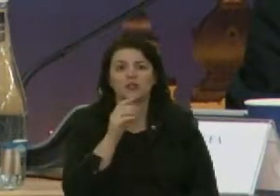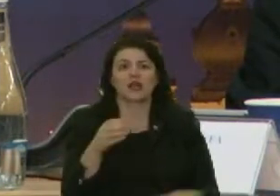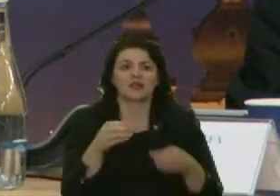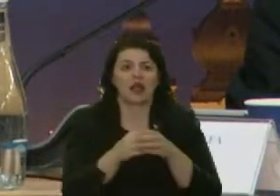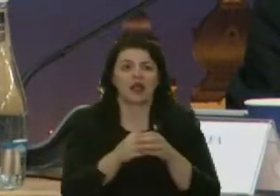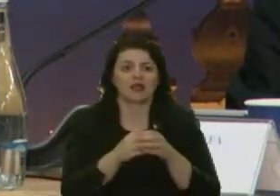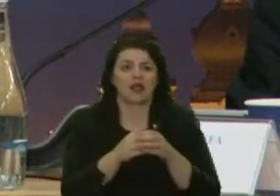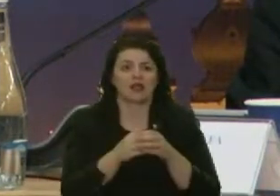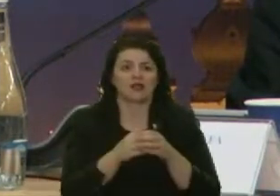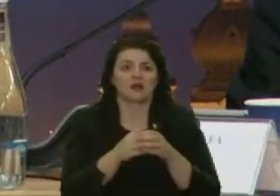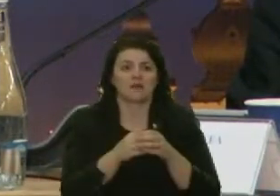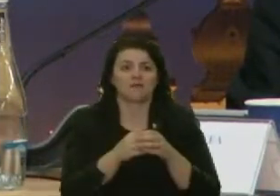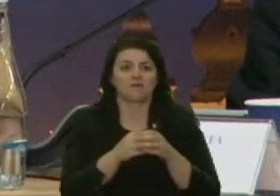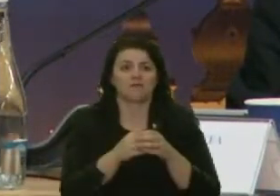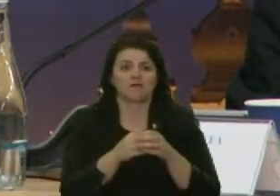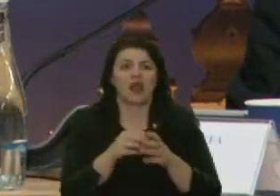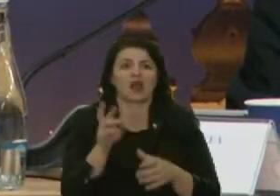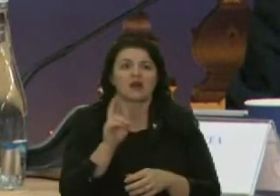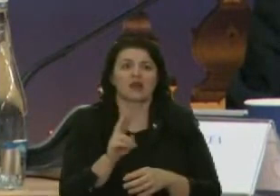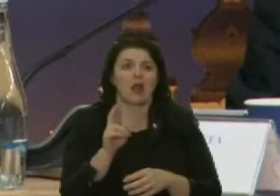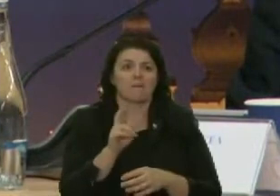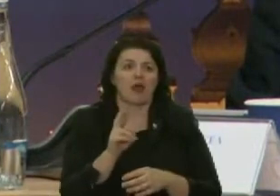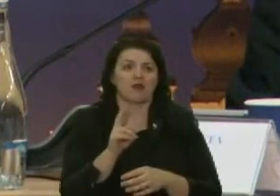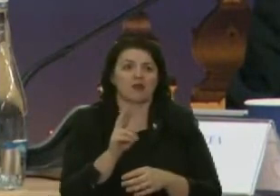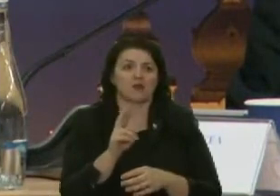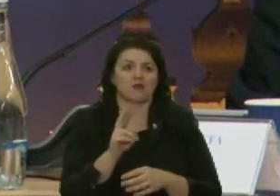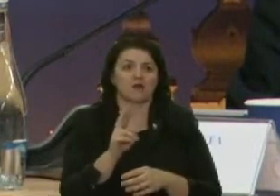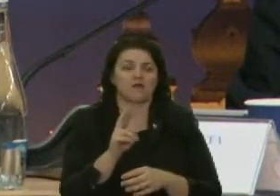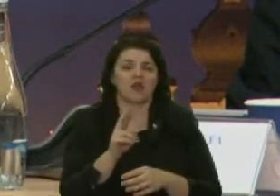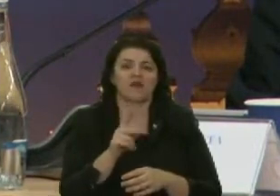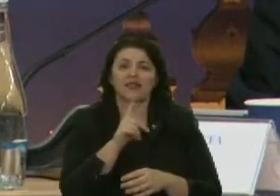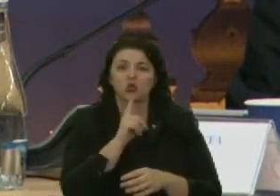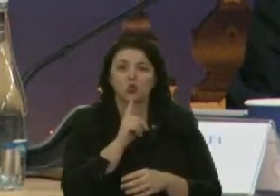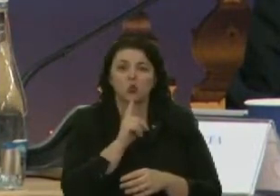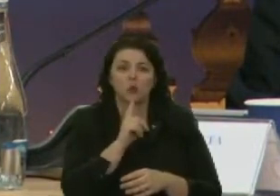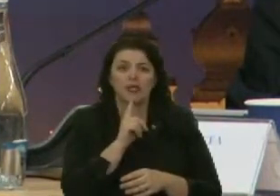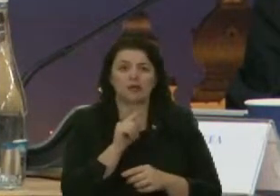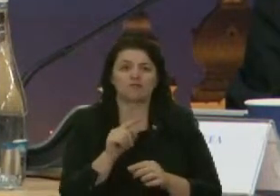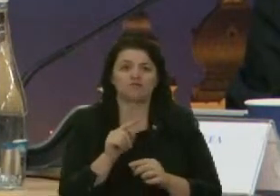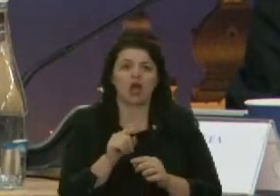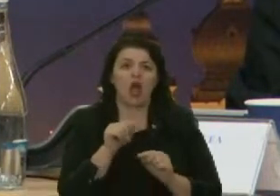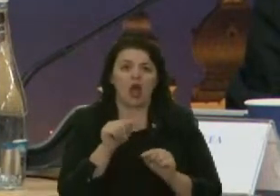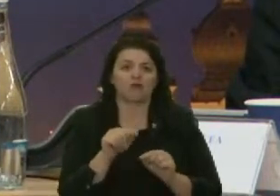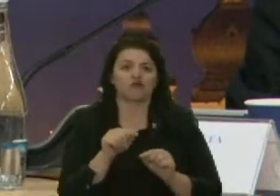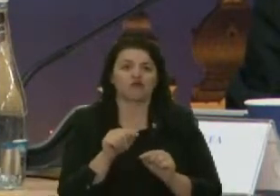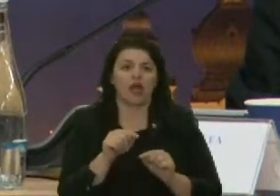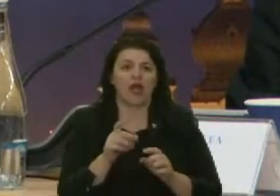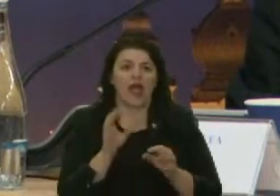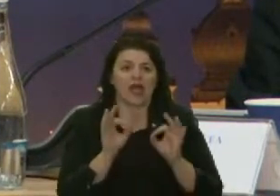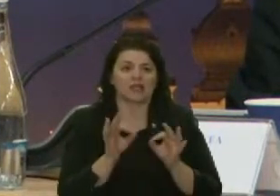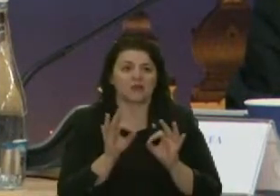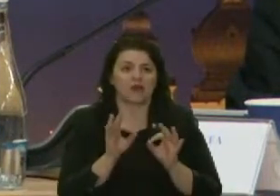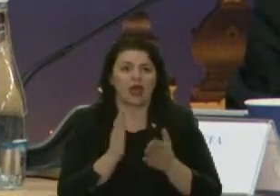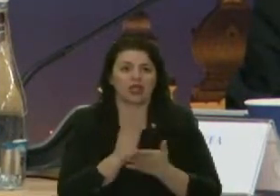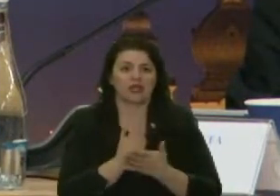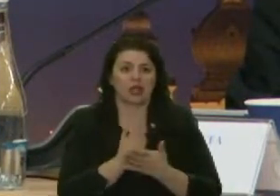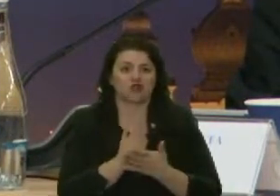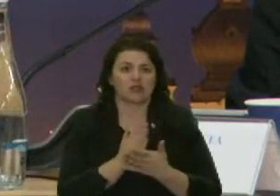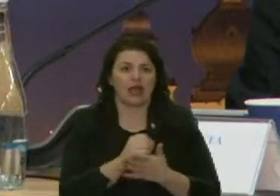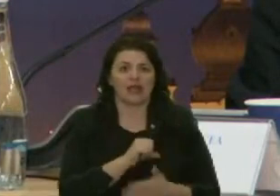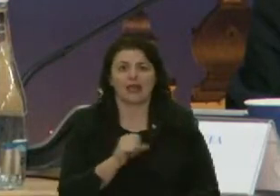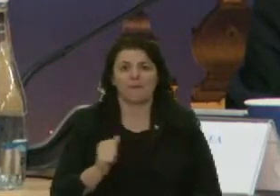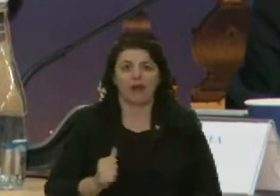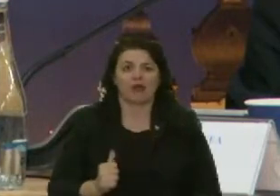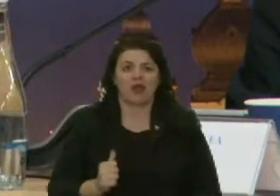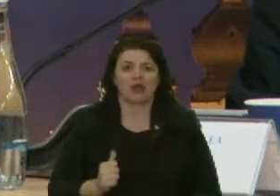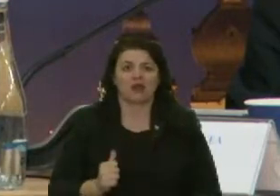categorie intră că repet tot Consiliul Local va fi acela care va numi acei experți care vor lua după aceea decizia independență și